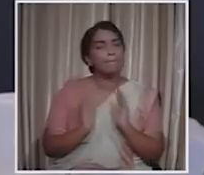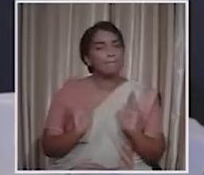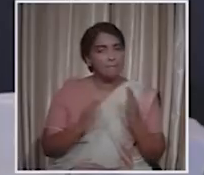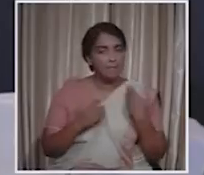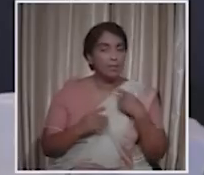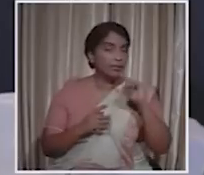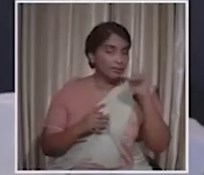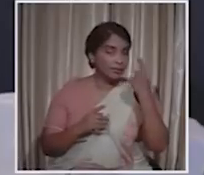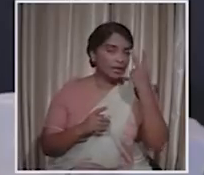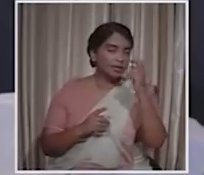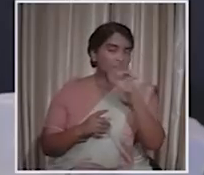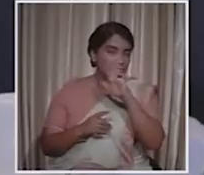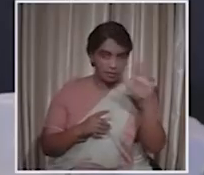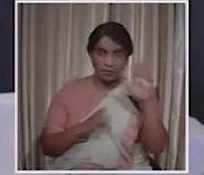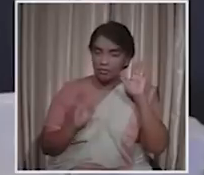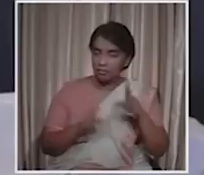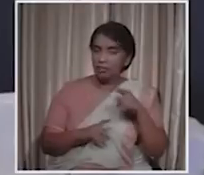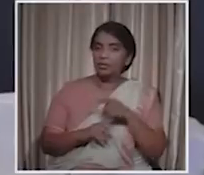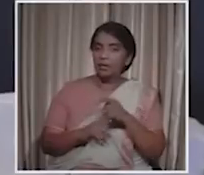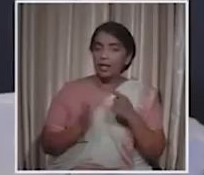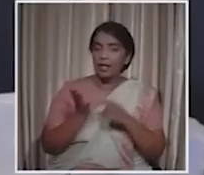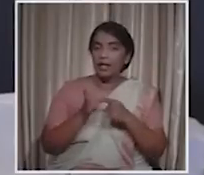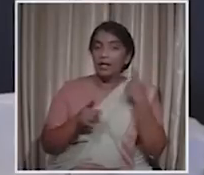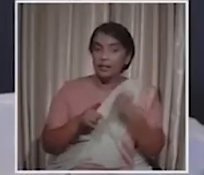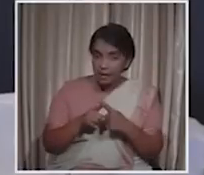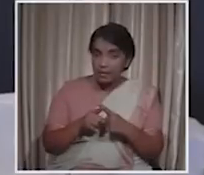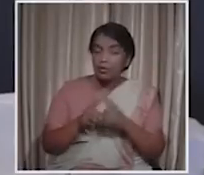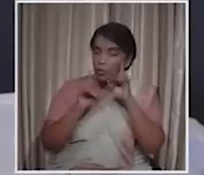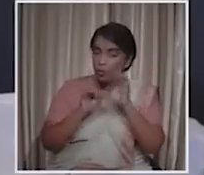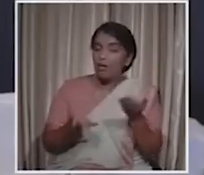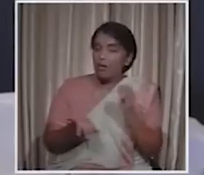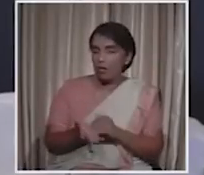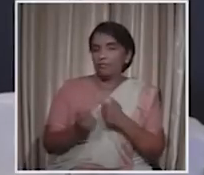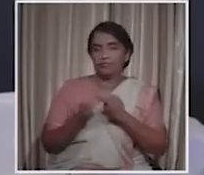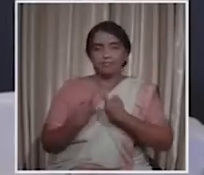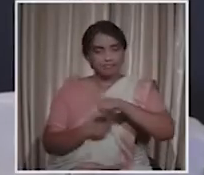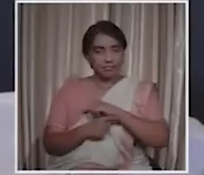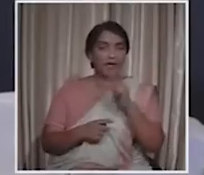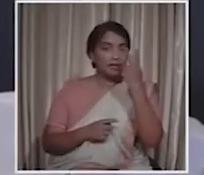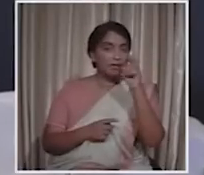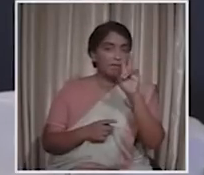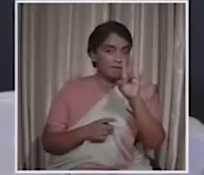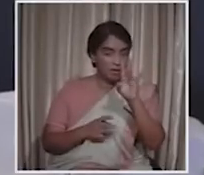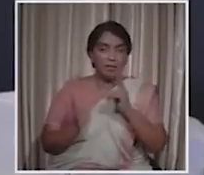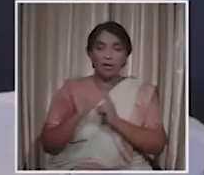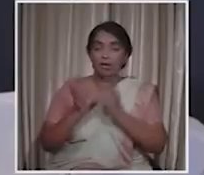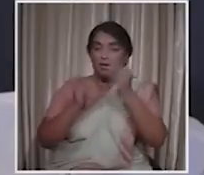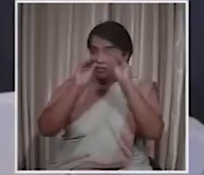මුලින්ම අප 2019 පැවති බදු ක්‍රමයට ආපහු යෑමට තීරණය කරා. විෂය 25 වෙනිදට ජාතික